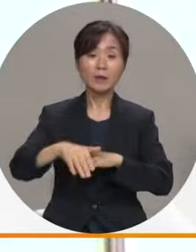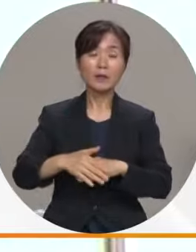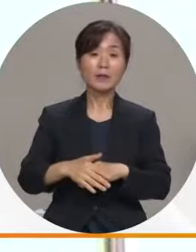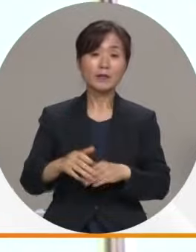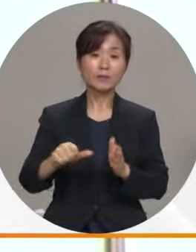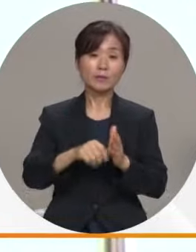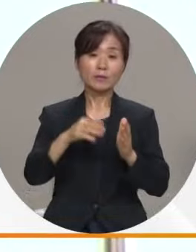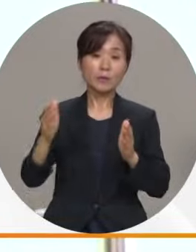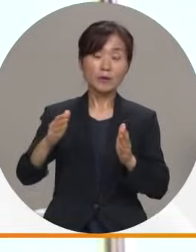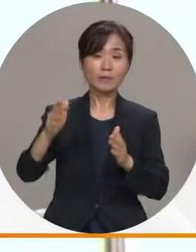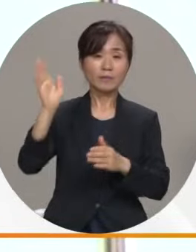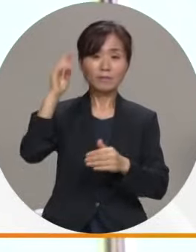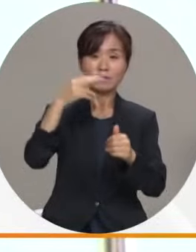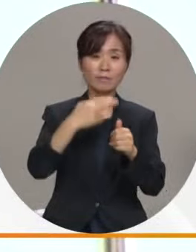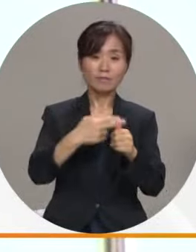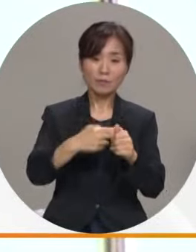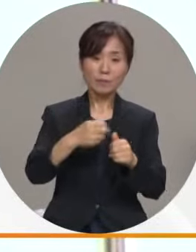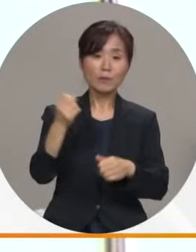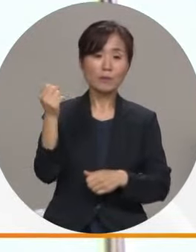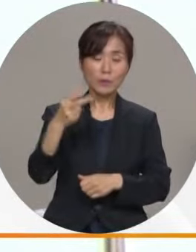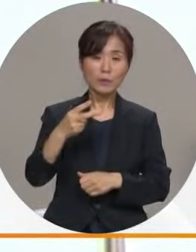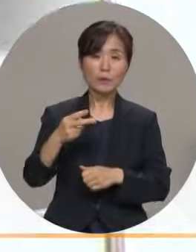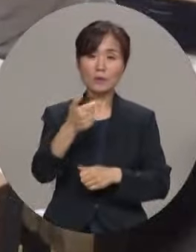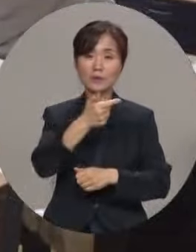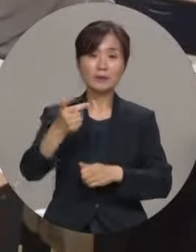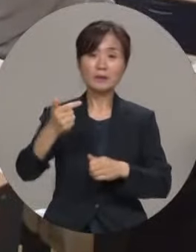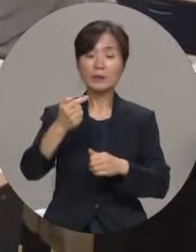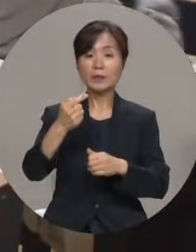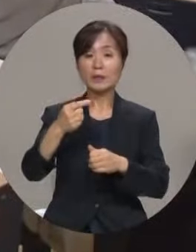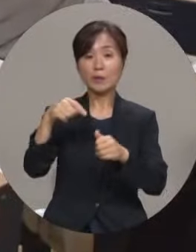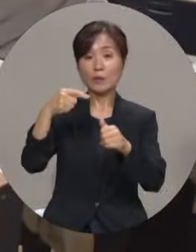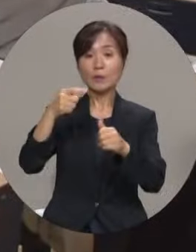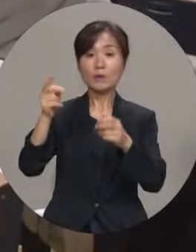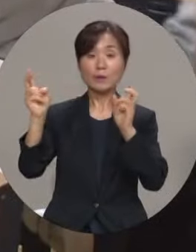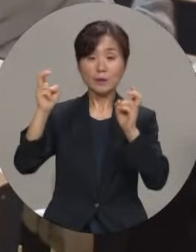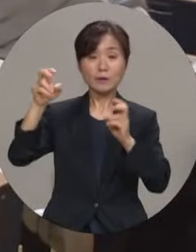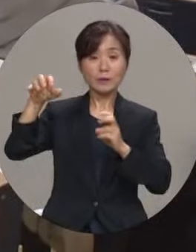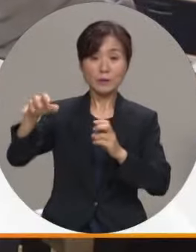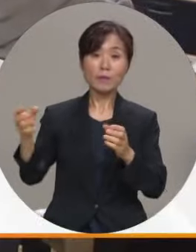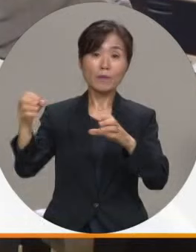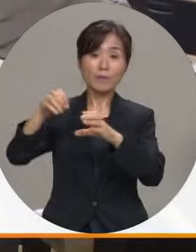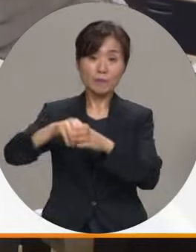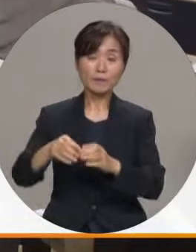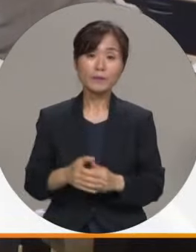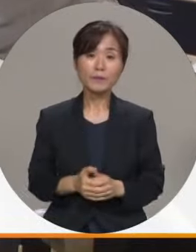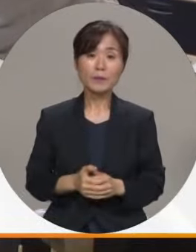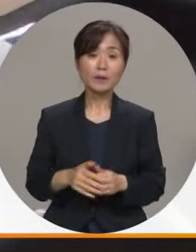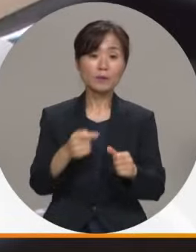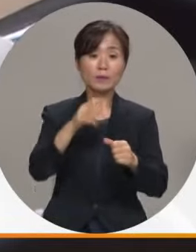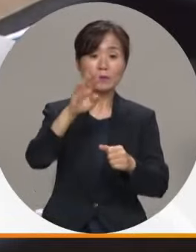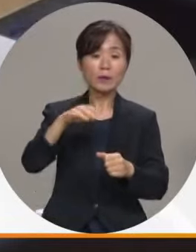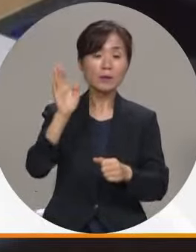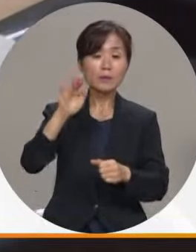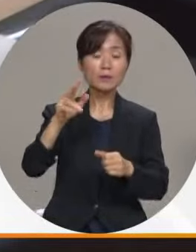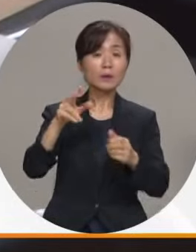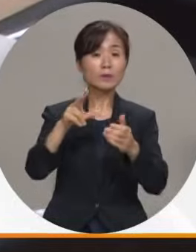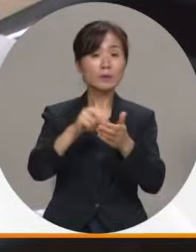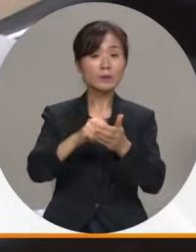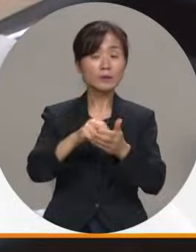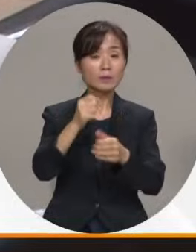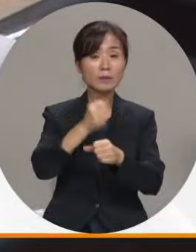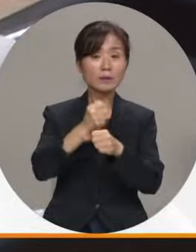대형 입시업체도 포함된 것으로 알려졌습니다 교육부는 앞으로 수능 출제진을 꾸릴 때 사교육